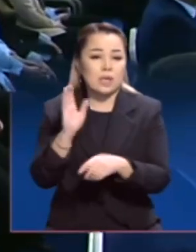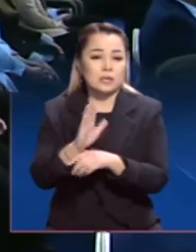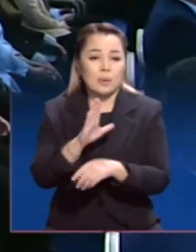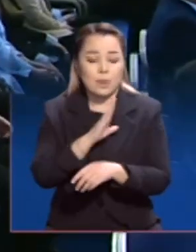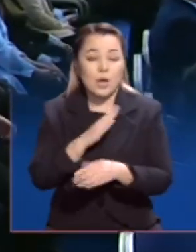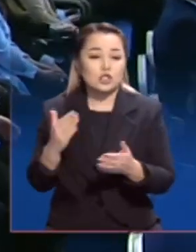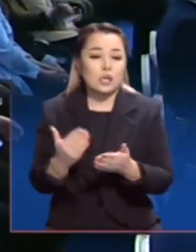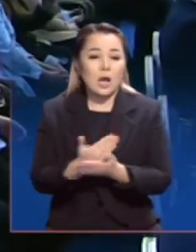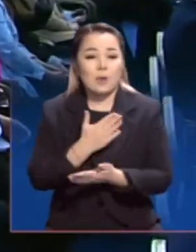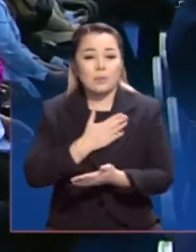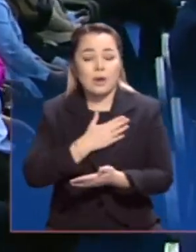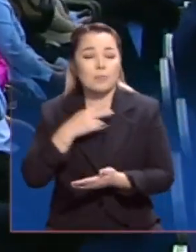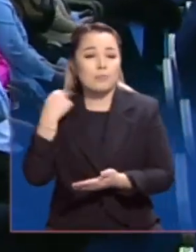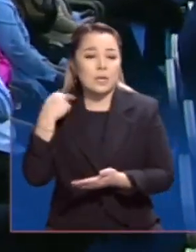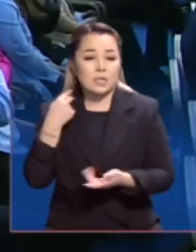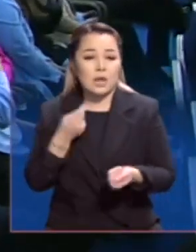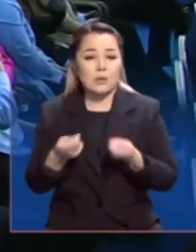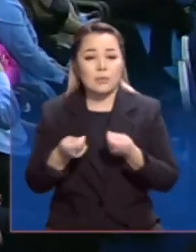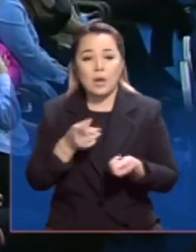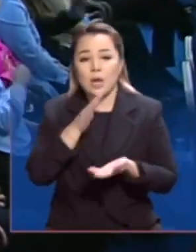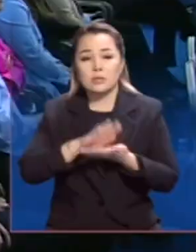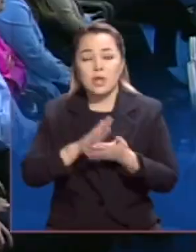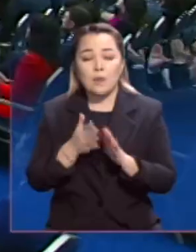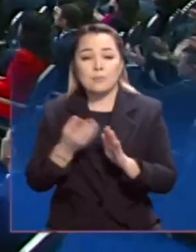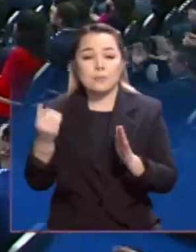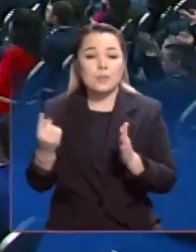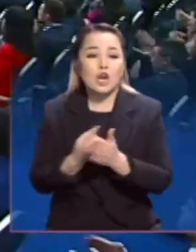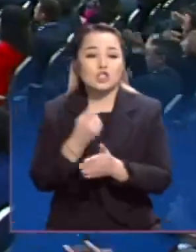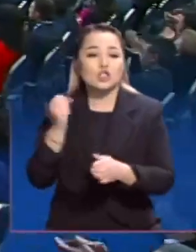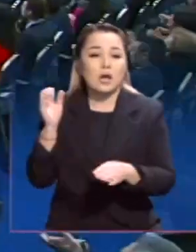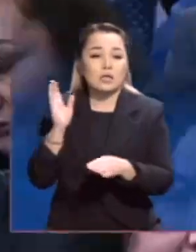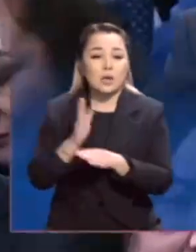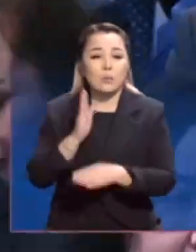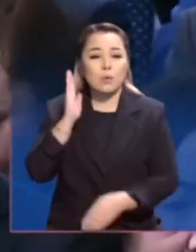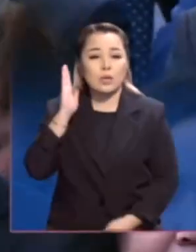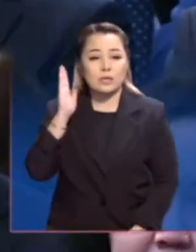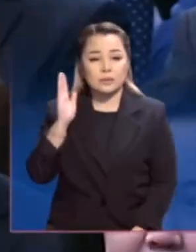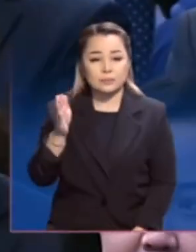жаңа президенттік мерзімдегі бірінші жарлығым болады.